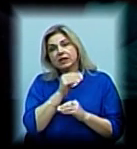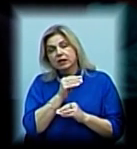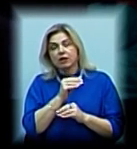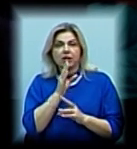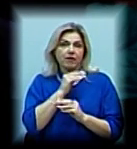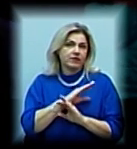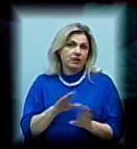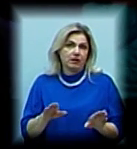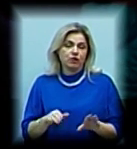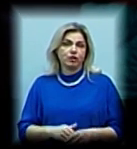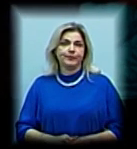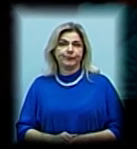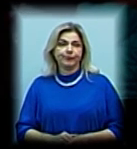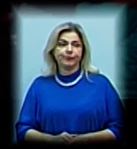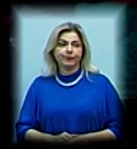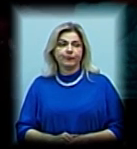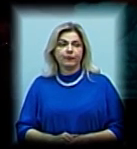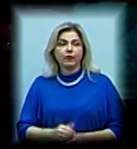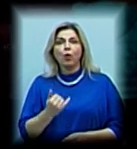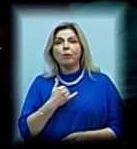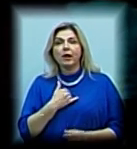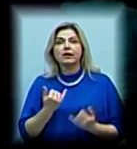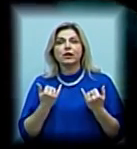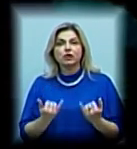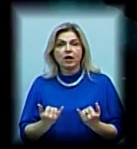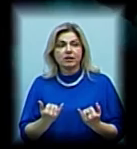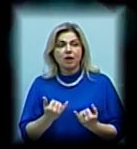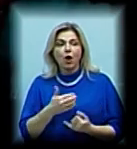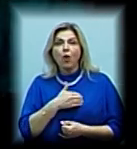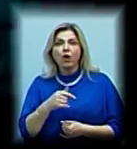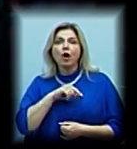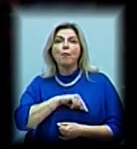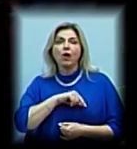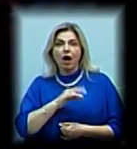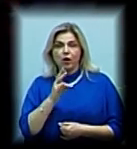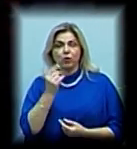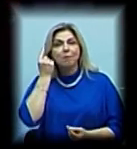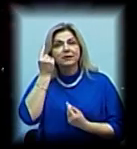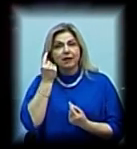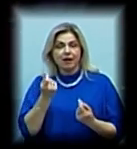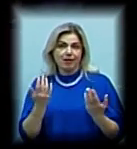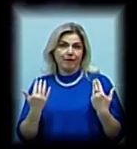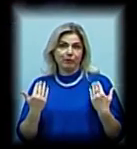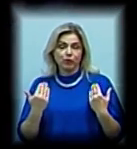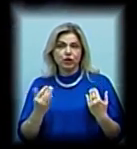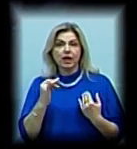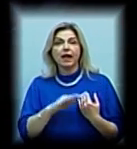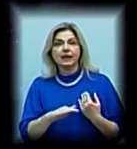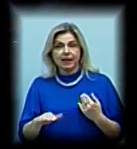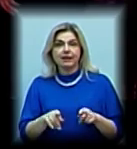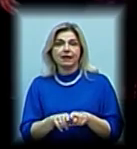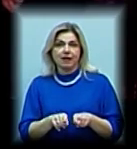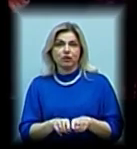встигнеш. І все. У мене зараз, я хоч морально, зараз психологічно відпочину. І діти